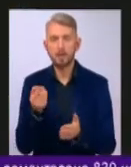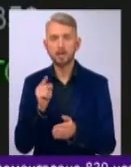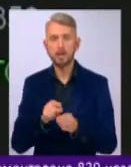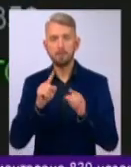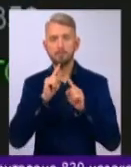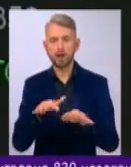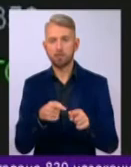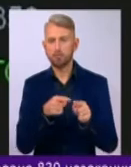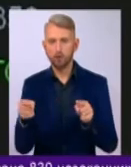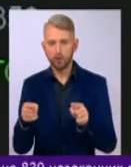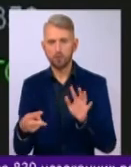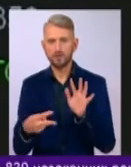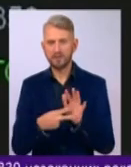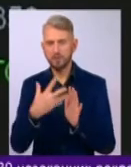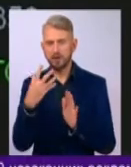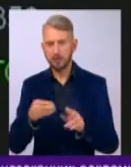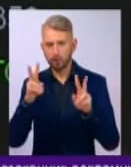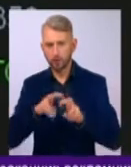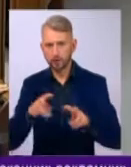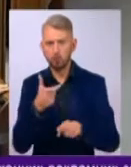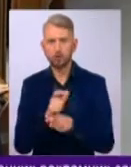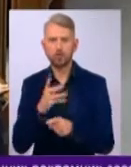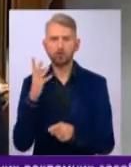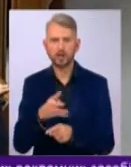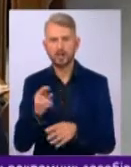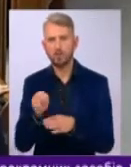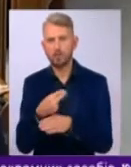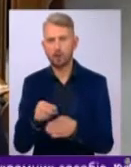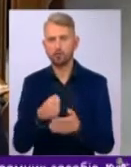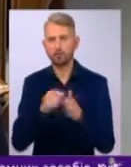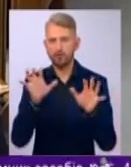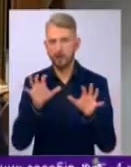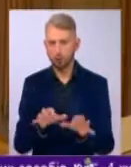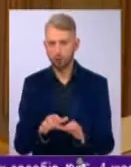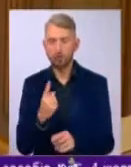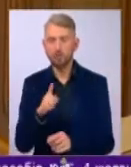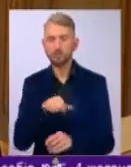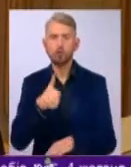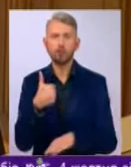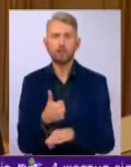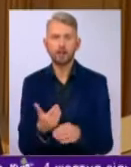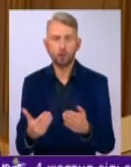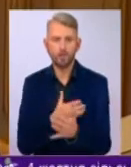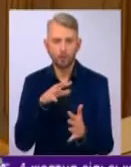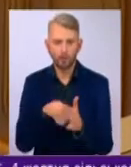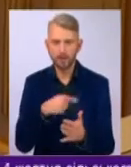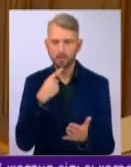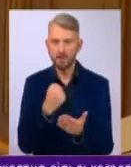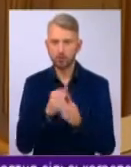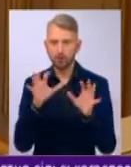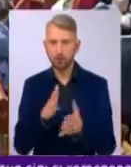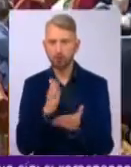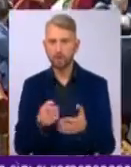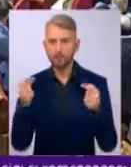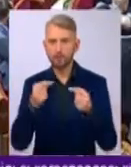парламент протягом 7 пленарних днів розглянув понад 4 000 поправок до закону. Одним з основних нововведень прийнятого закону є